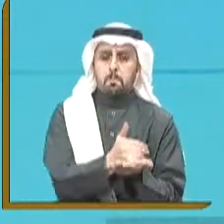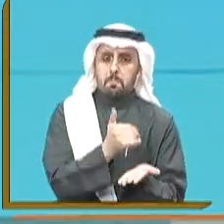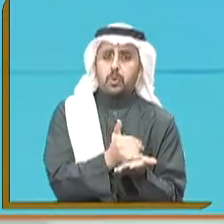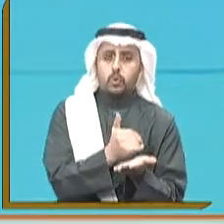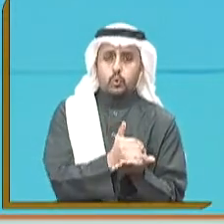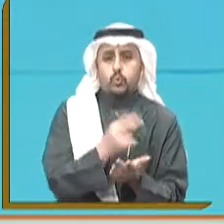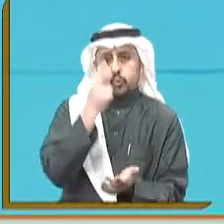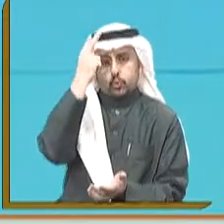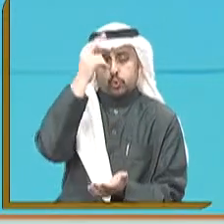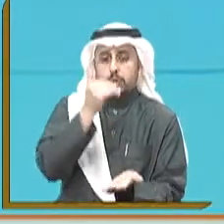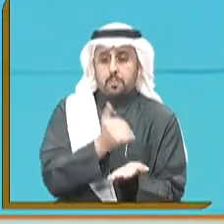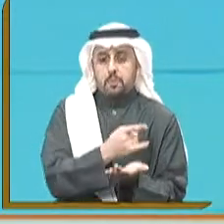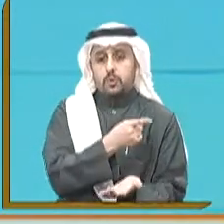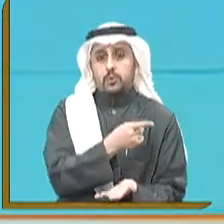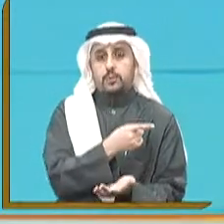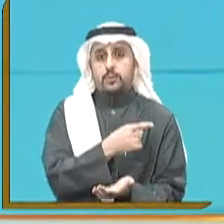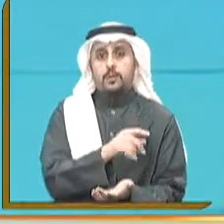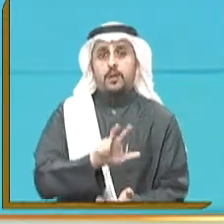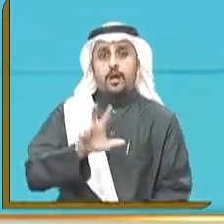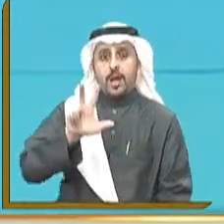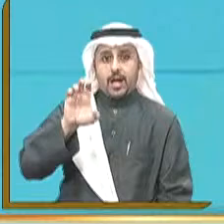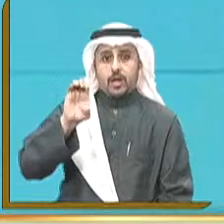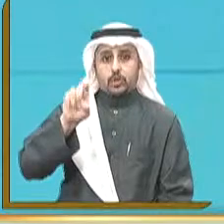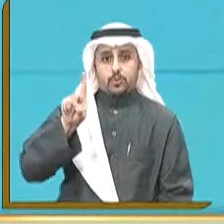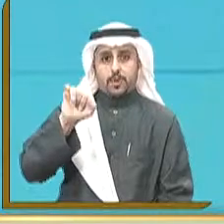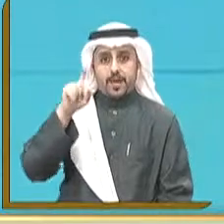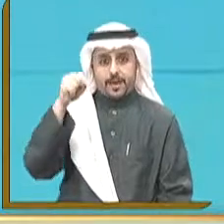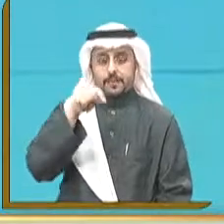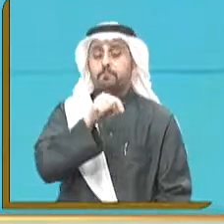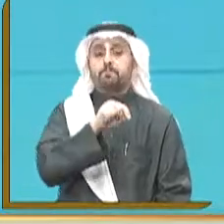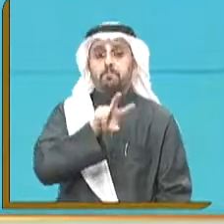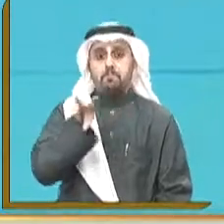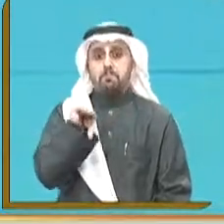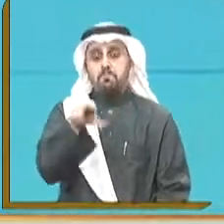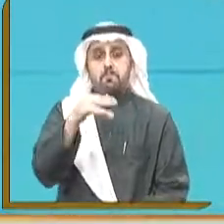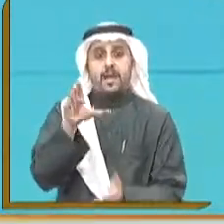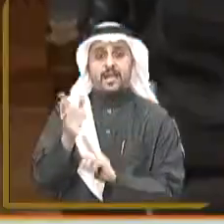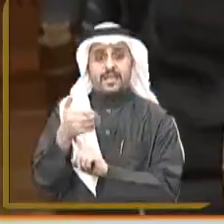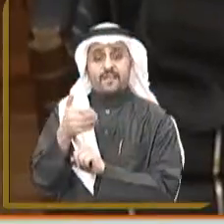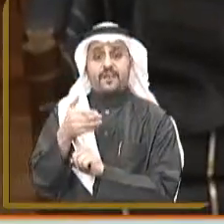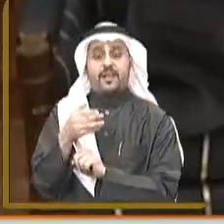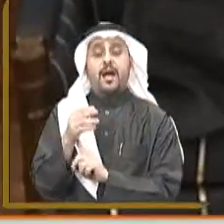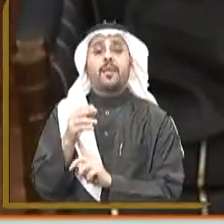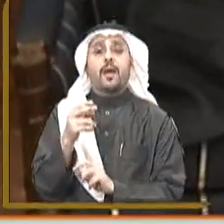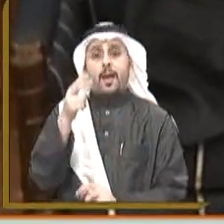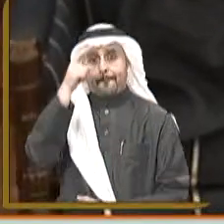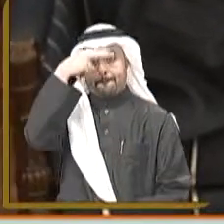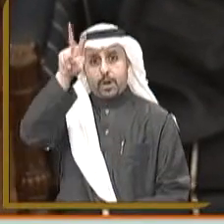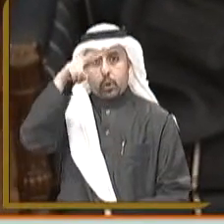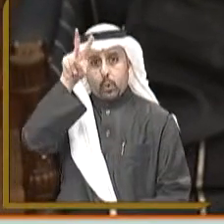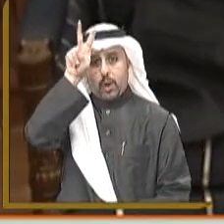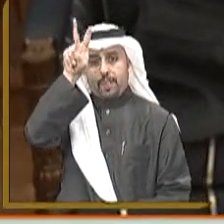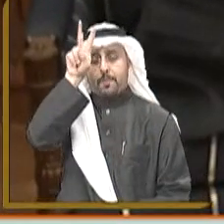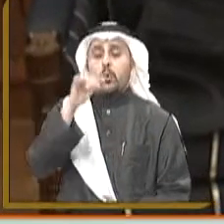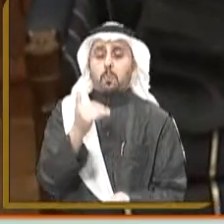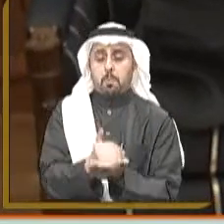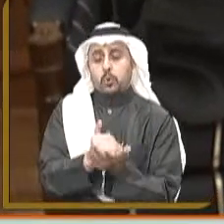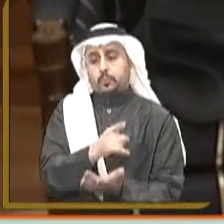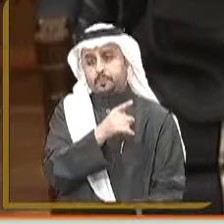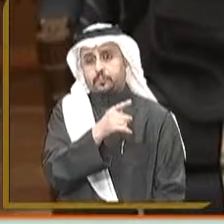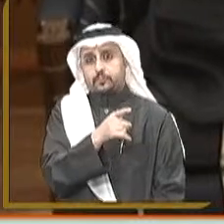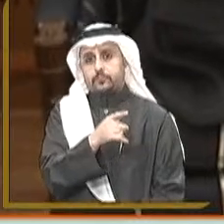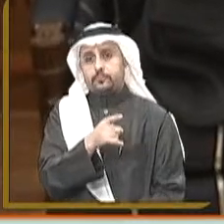الوزراء ومبعوث شؤون المناخ الأستاذ عادل الجبير في الرياض مع سفير جمهورية البيرو لدى المملكة كارلوس زاباتا،